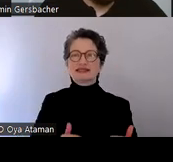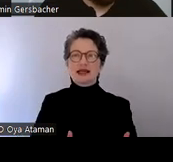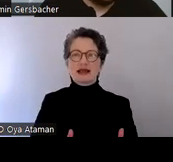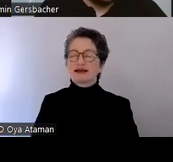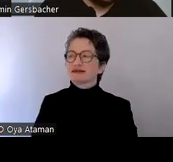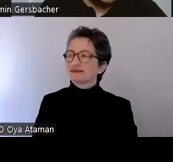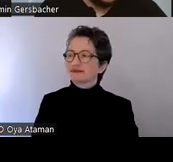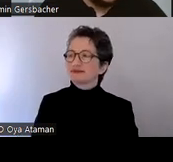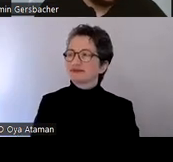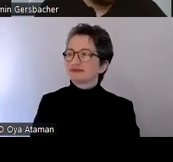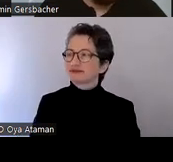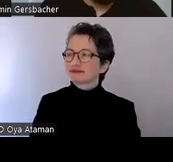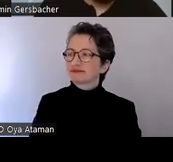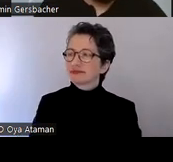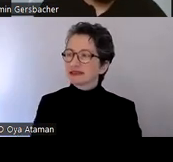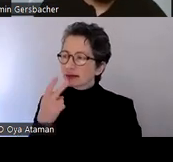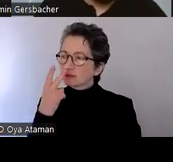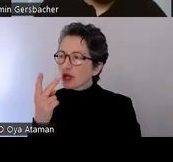den Fehler. Ich muss das mal ganz kurz gucken.